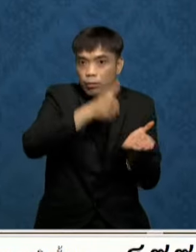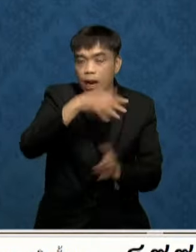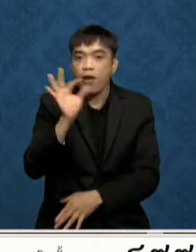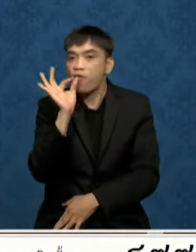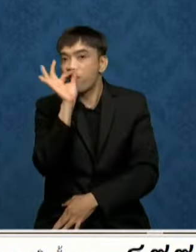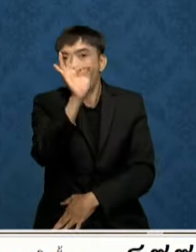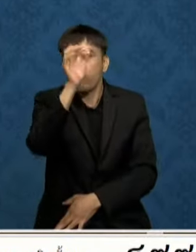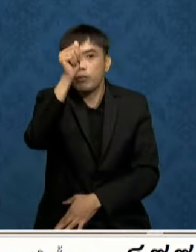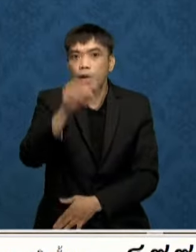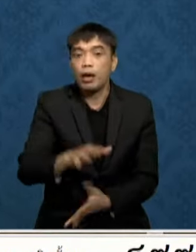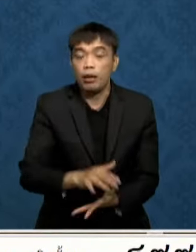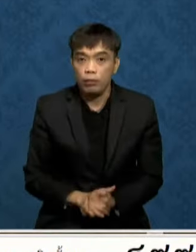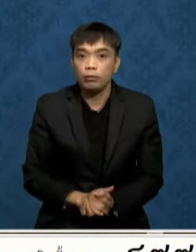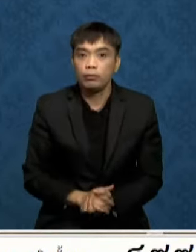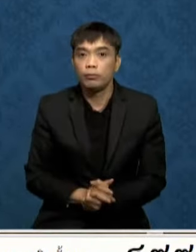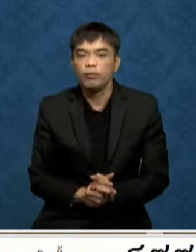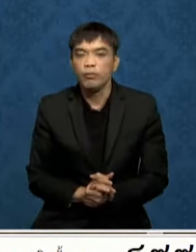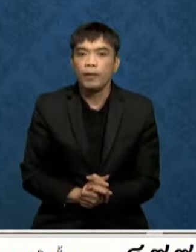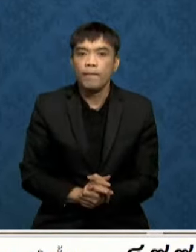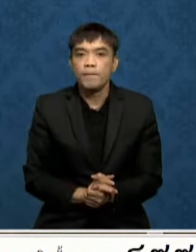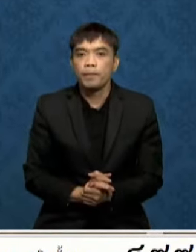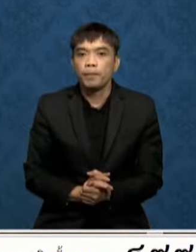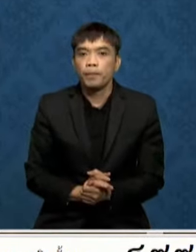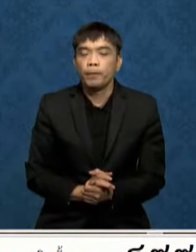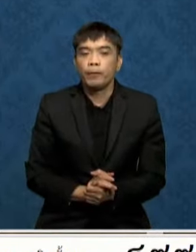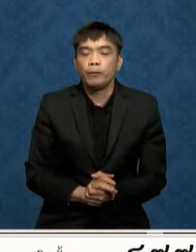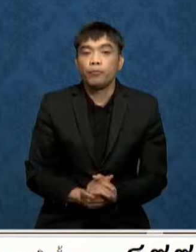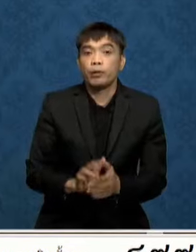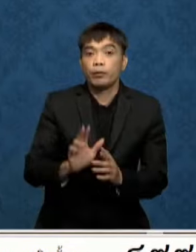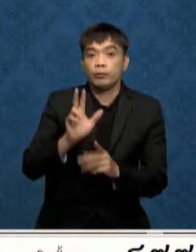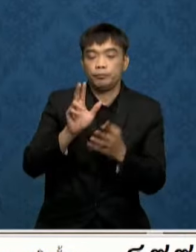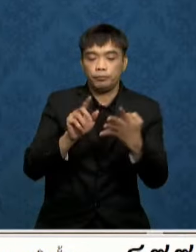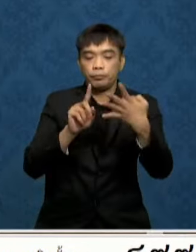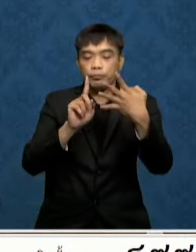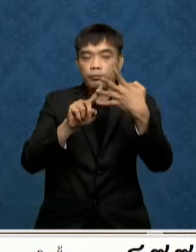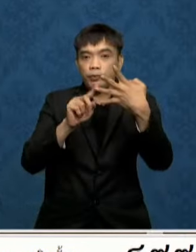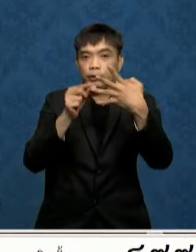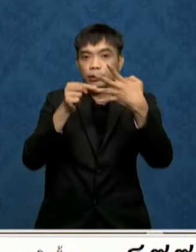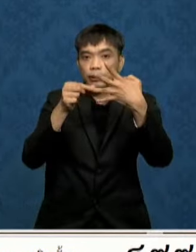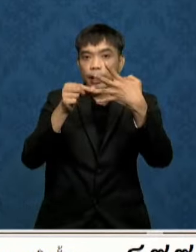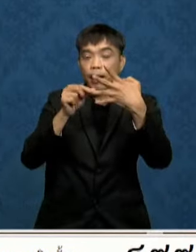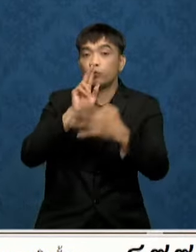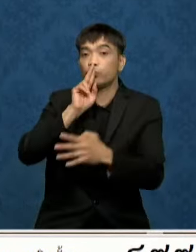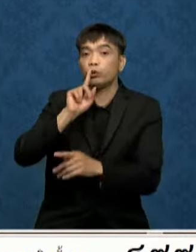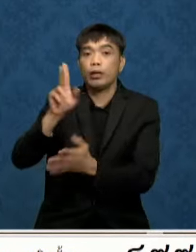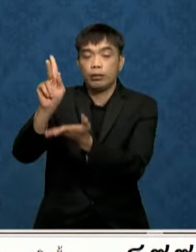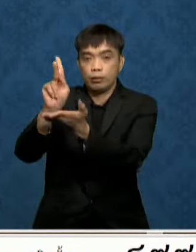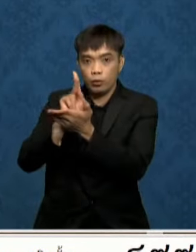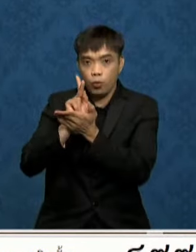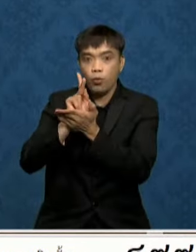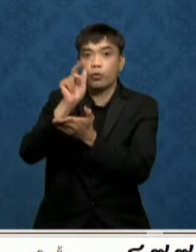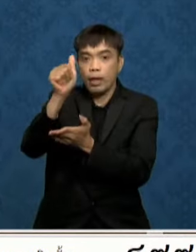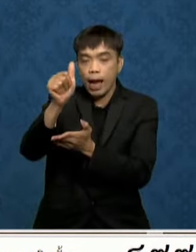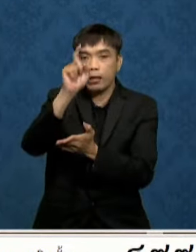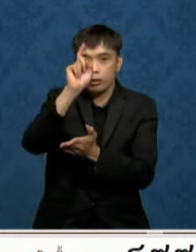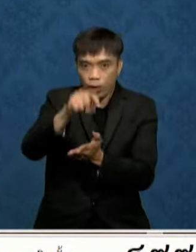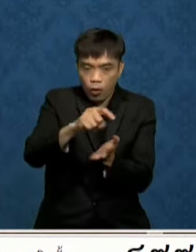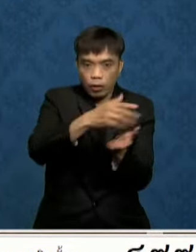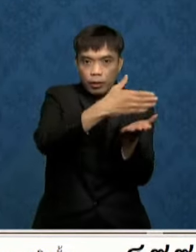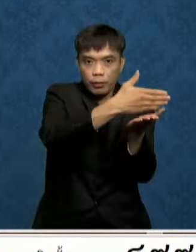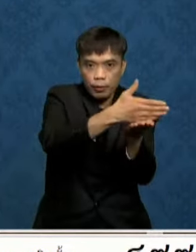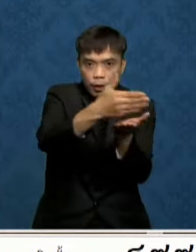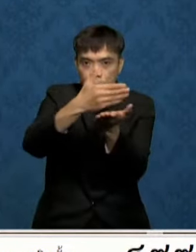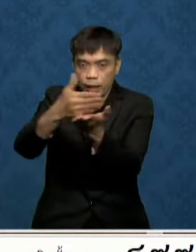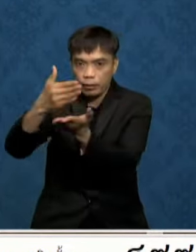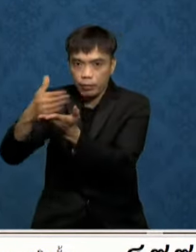ได้ค่ะเหตุผลข้อที่ 3ค่ะถึงกู้ได้แต่ก็ต้องทำให้สัดส่วนรายจ่ายลงทุนมันถูกต้องแต่นี่ท่านก็